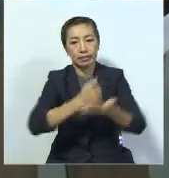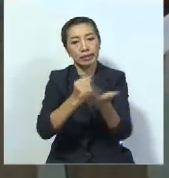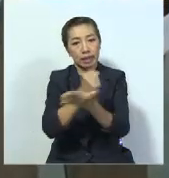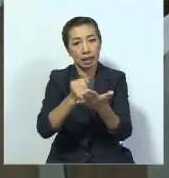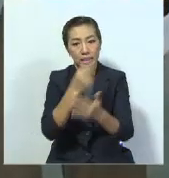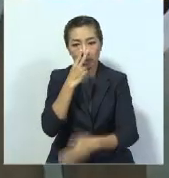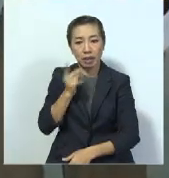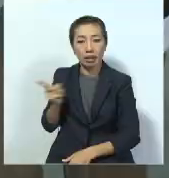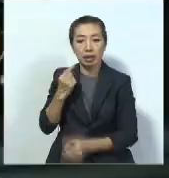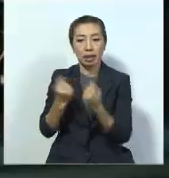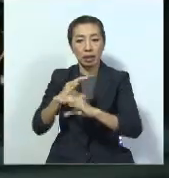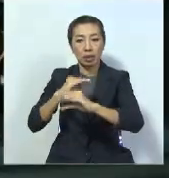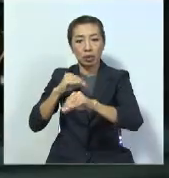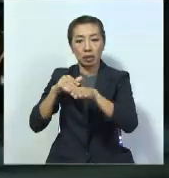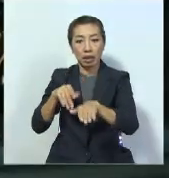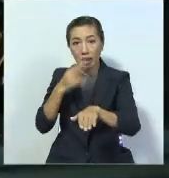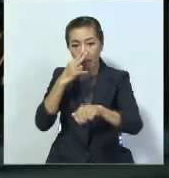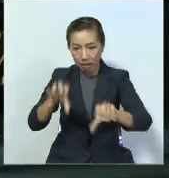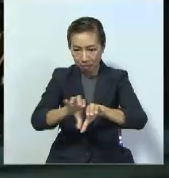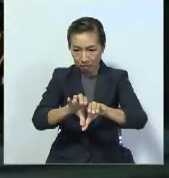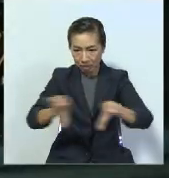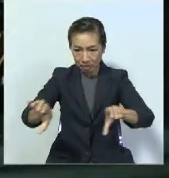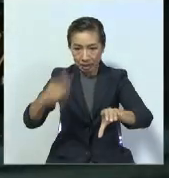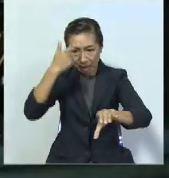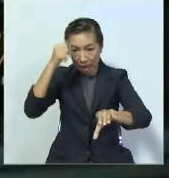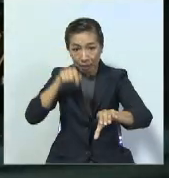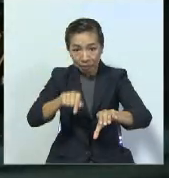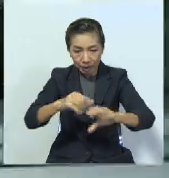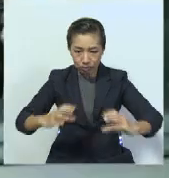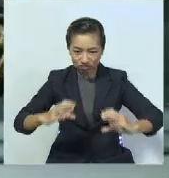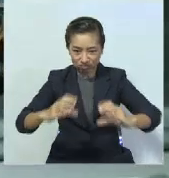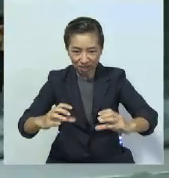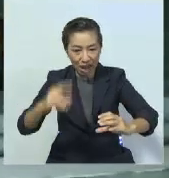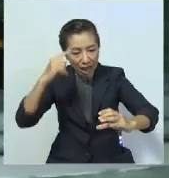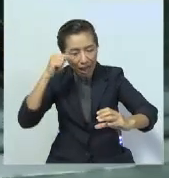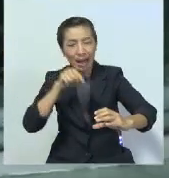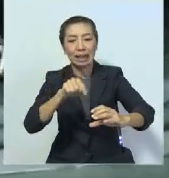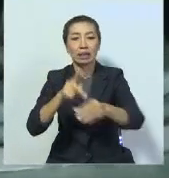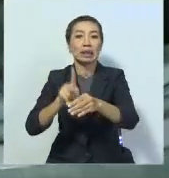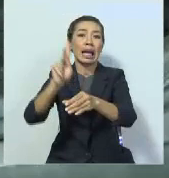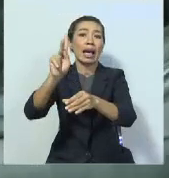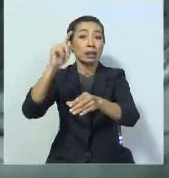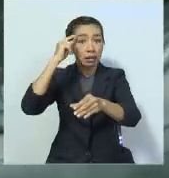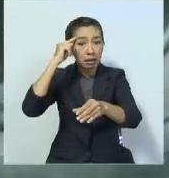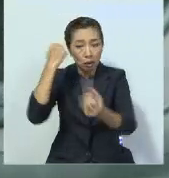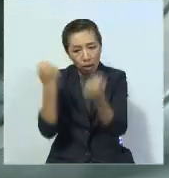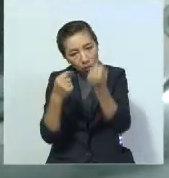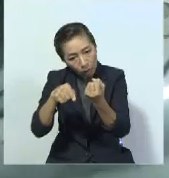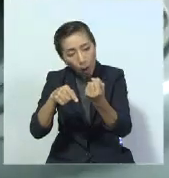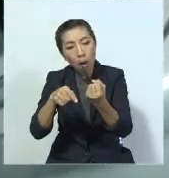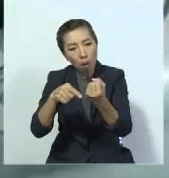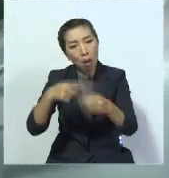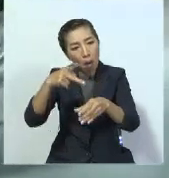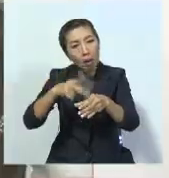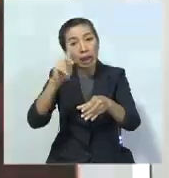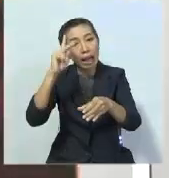ค่ะรถยนต์ที่ผู้ต้องหาดัดแปลงเนี่ยค่ะมีถังแก๊สติดไว้เหมือนเลยนะคะเหมือนกับที่คนเขาใช้ระบบแก๊สด้วยเนี่ย